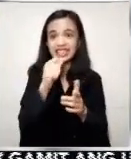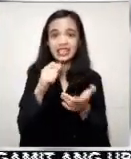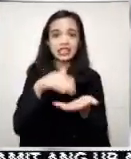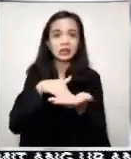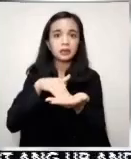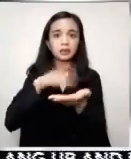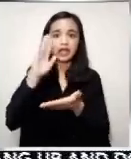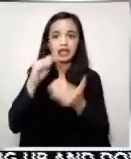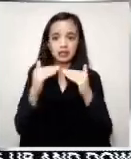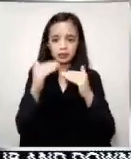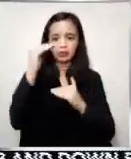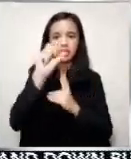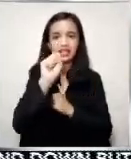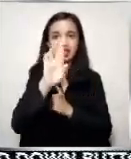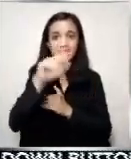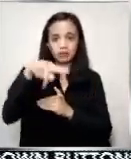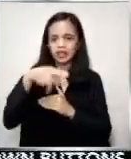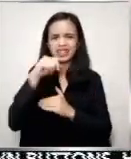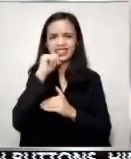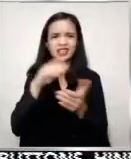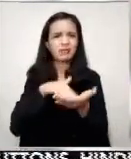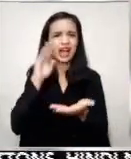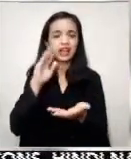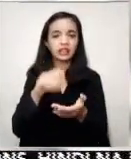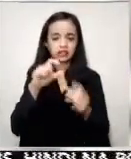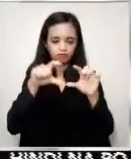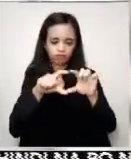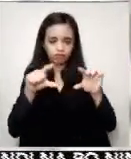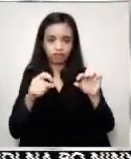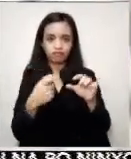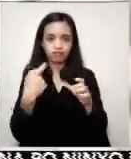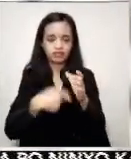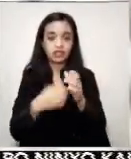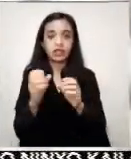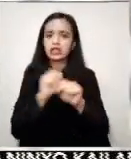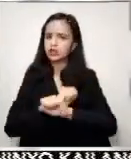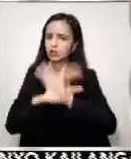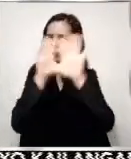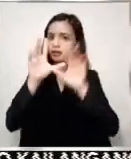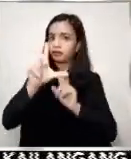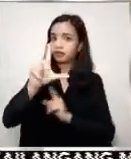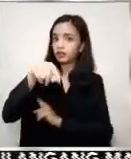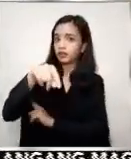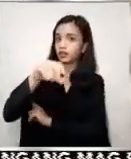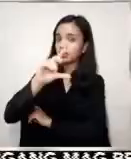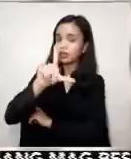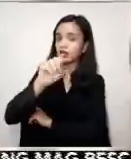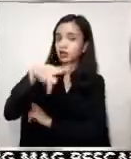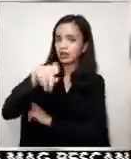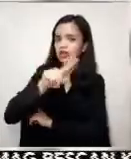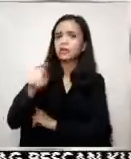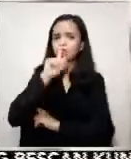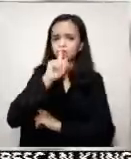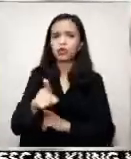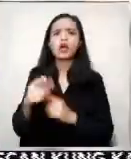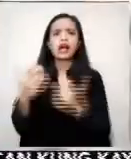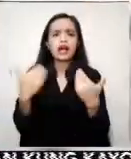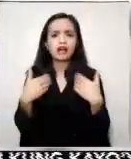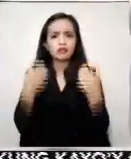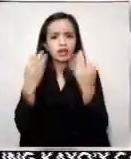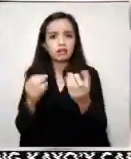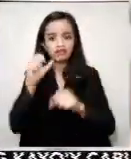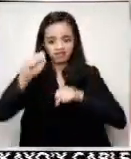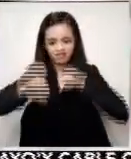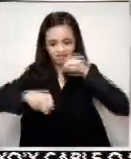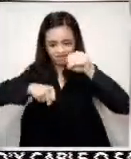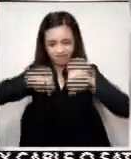na yon. Sa SRP, yun ang naka-price tag. Nilinaw ni Lopez na bagamat malaki ang pangangailangan para sa mga bisikleta ngayon,